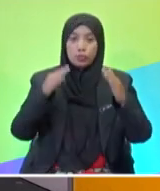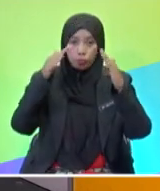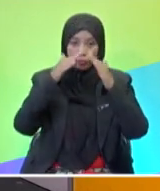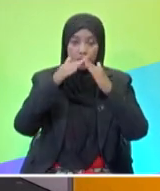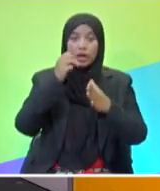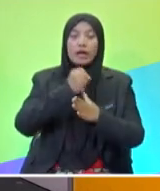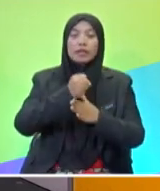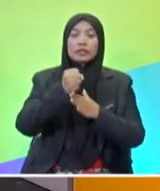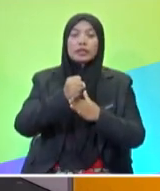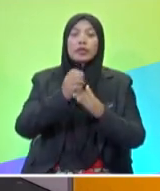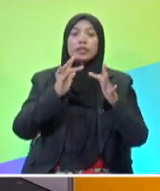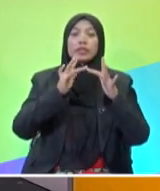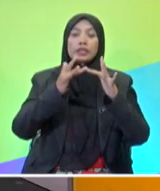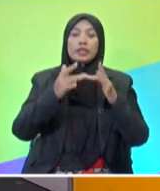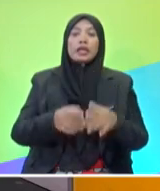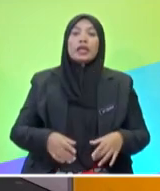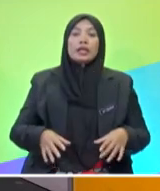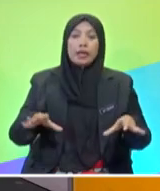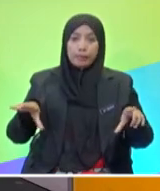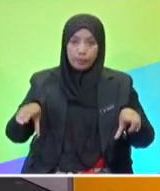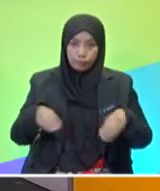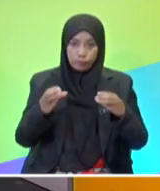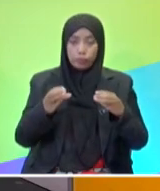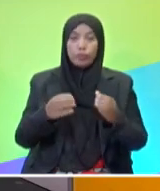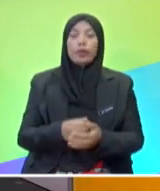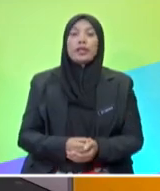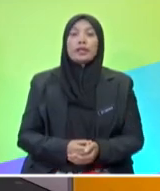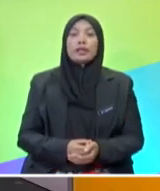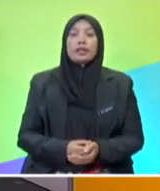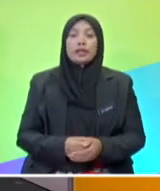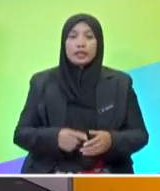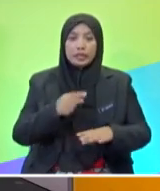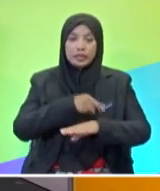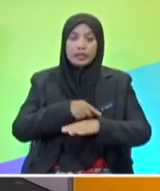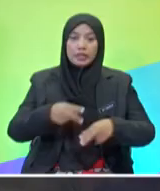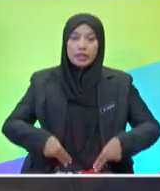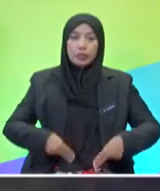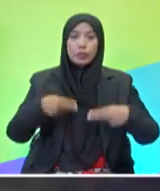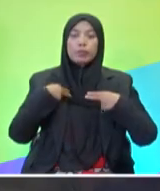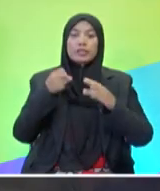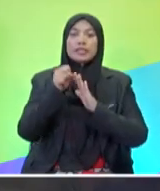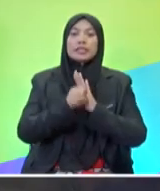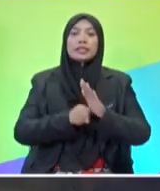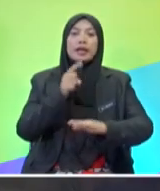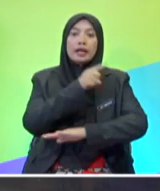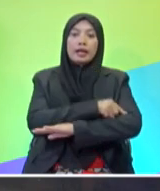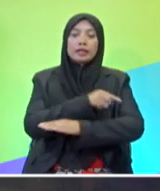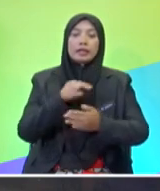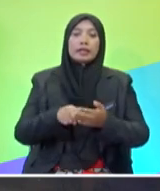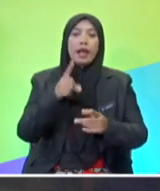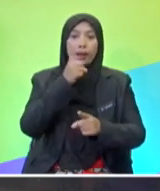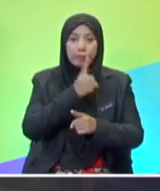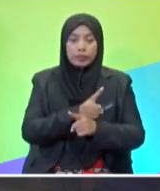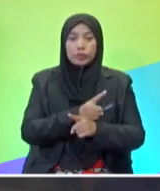di Google Meet dapat mengamalkannya dalam kehidupan seharian. Betul tu adik-adik. Kalau boleh